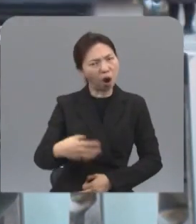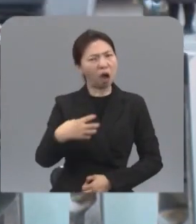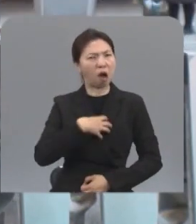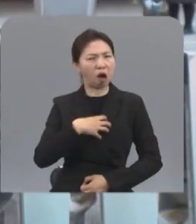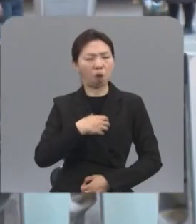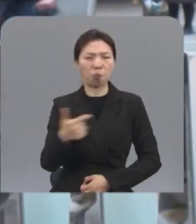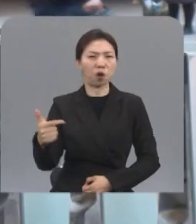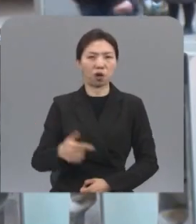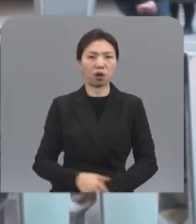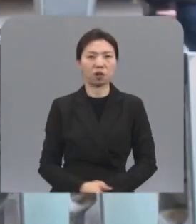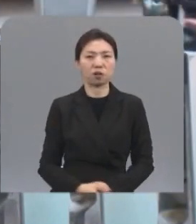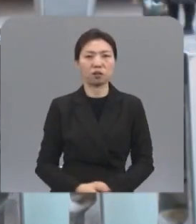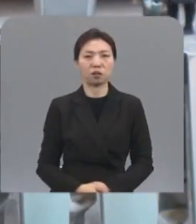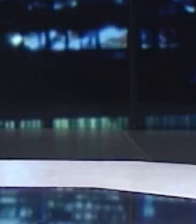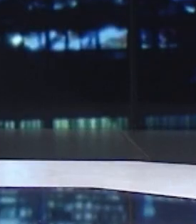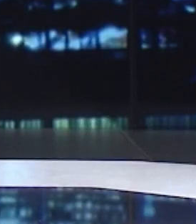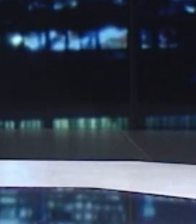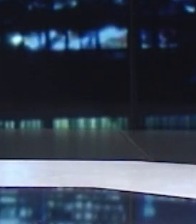뉴스 한보경입니다.